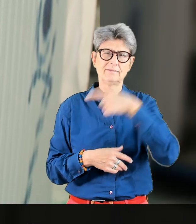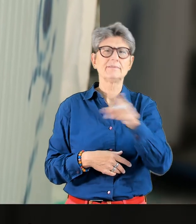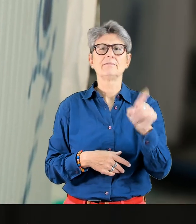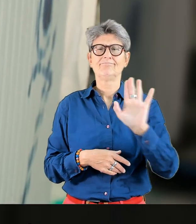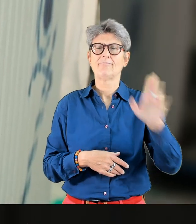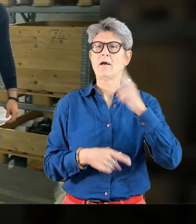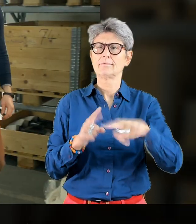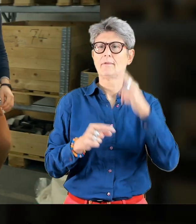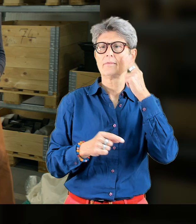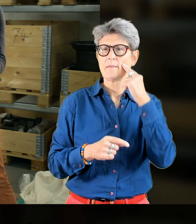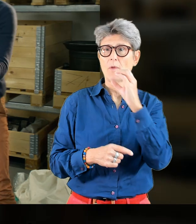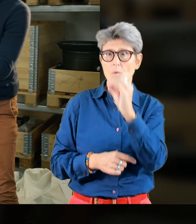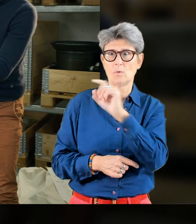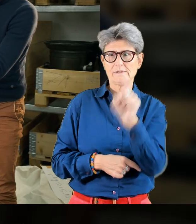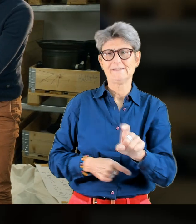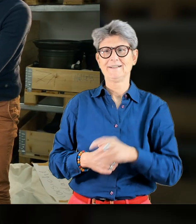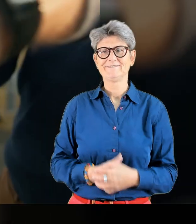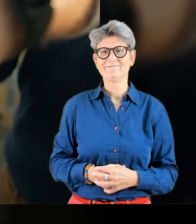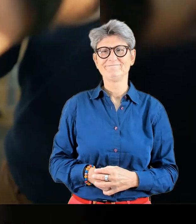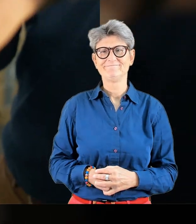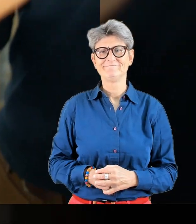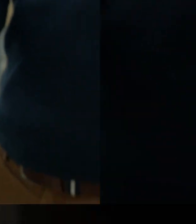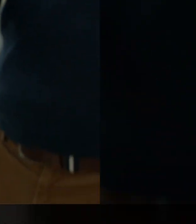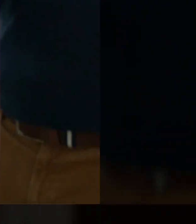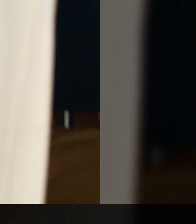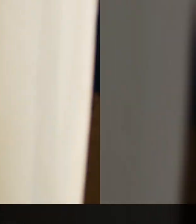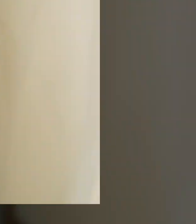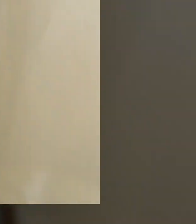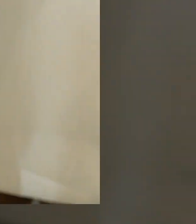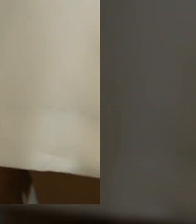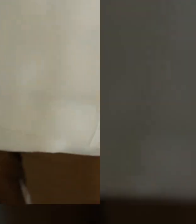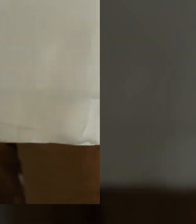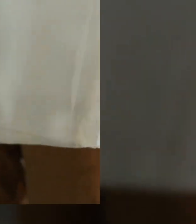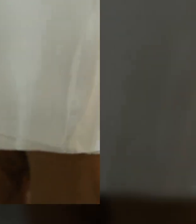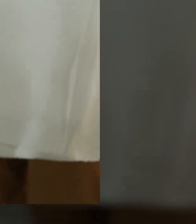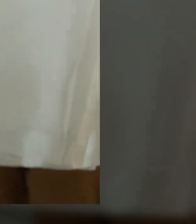Josef Fischer trägt, in Hamburg vielen besser bekannt als OZ.